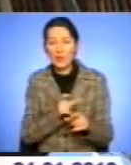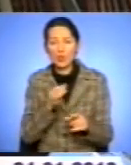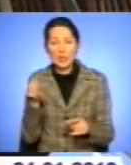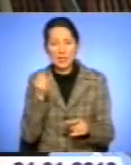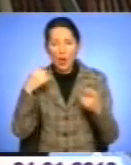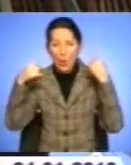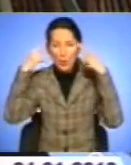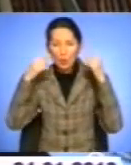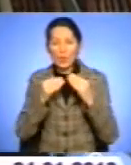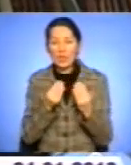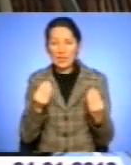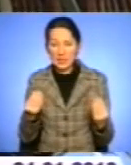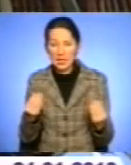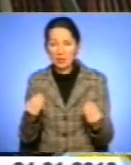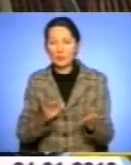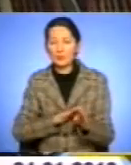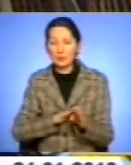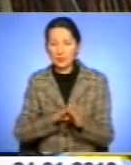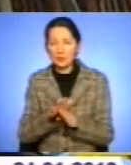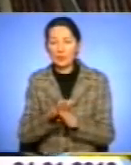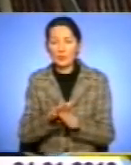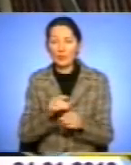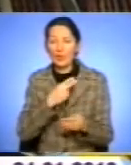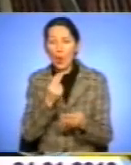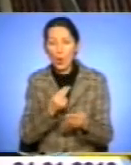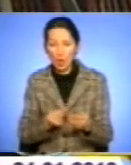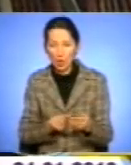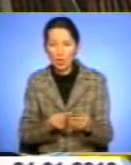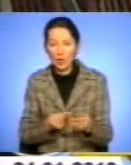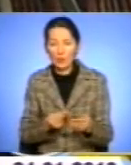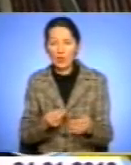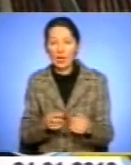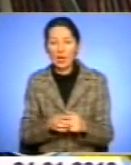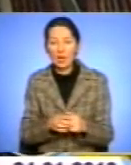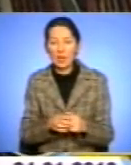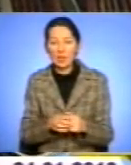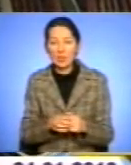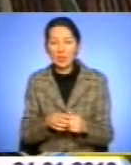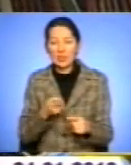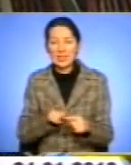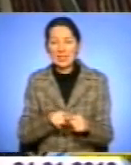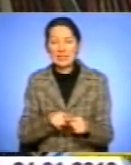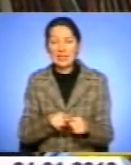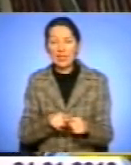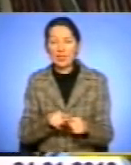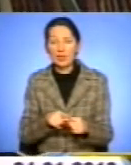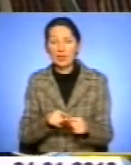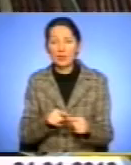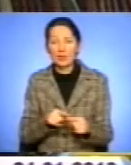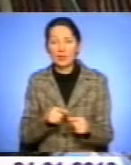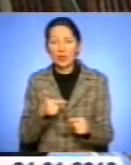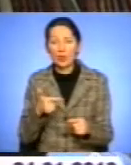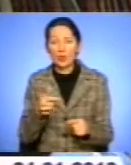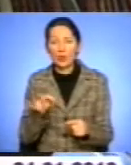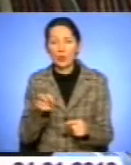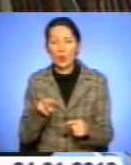заміж, однак видають їх за своїх наймитів. Як вдалося бідним юнакам обхитрити господарів, дивіться у виставі. Вистава